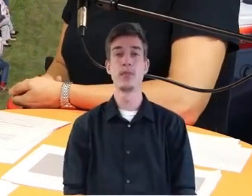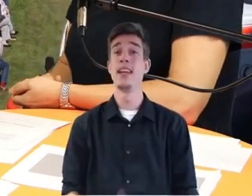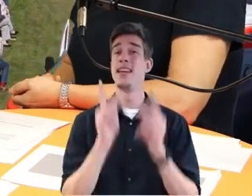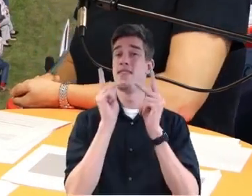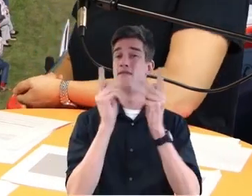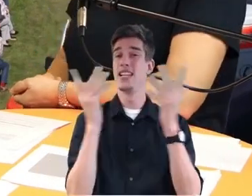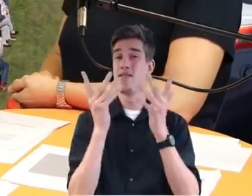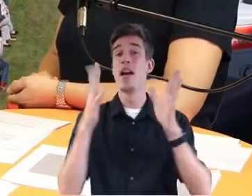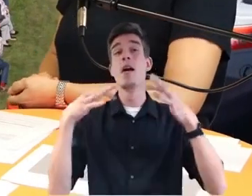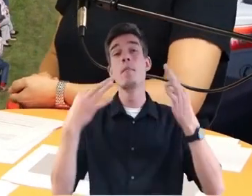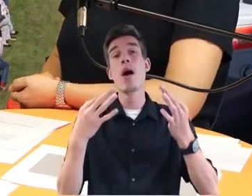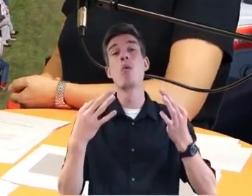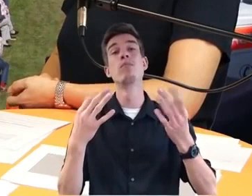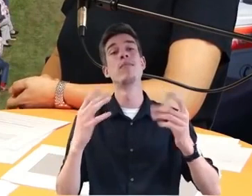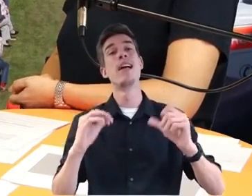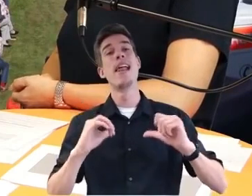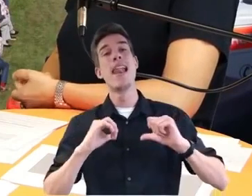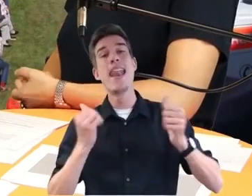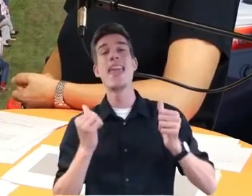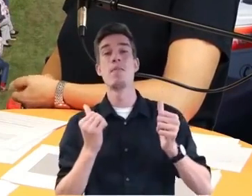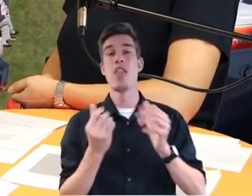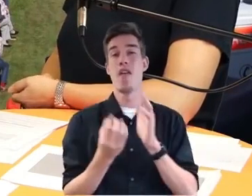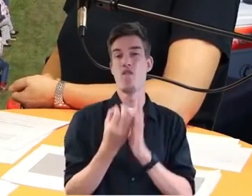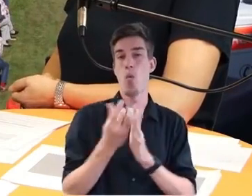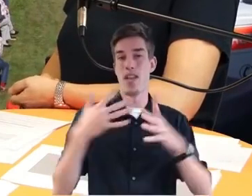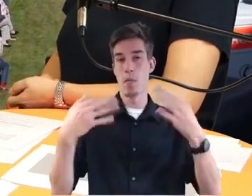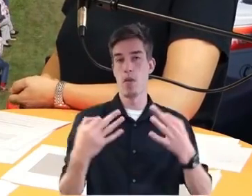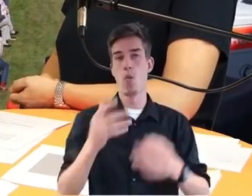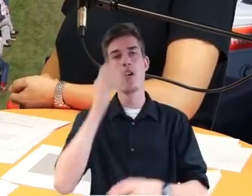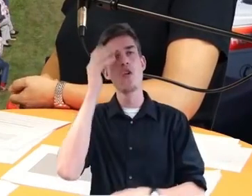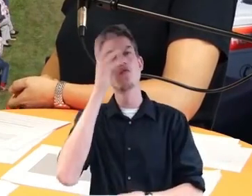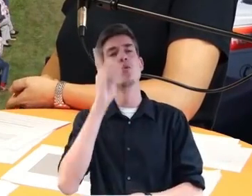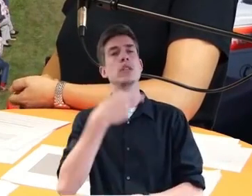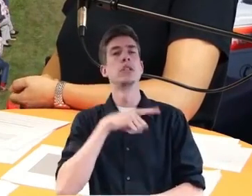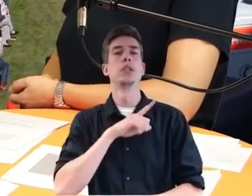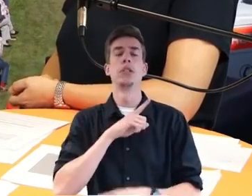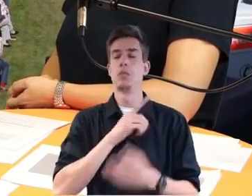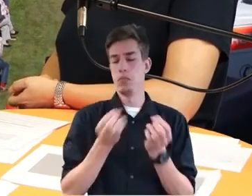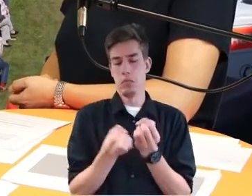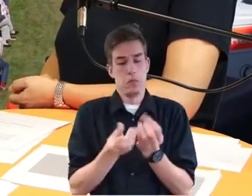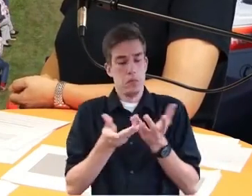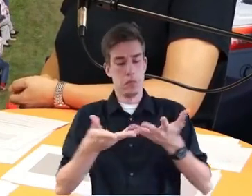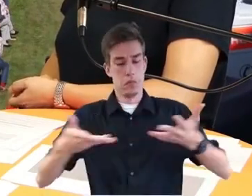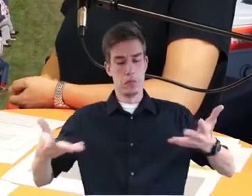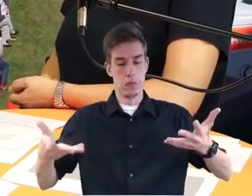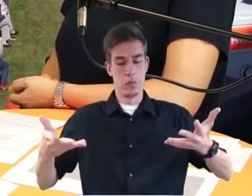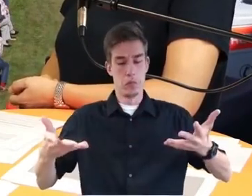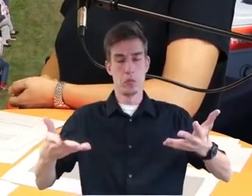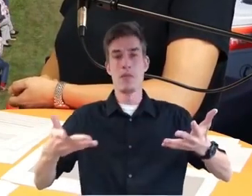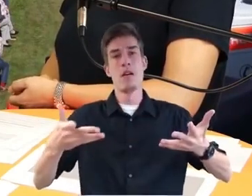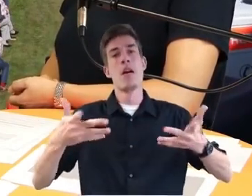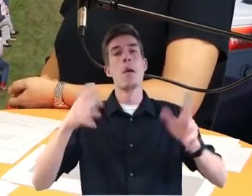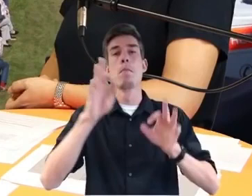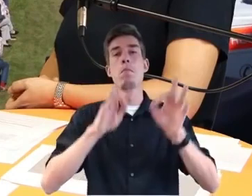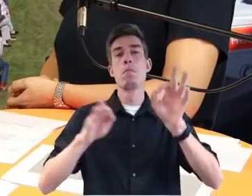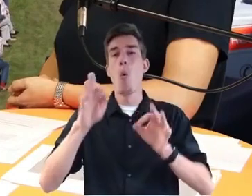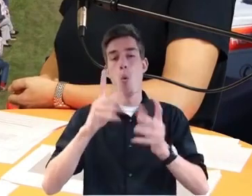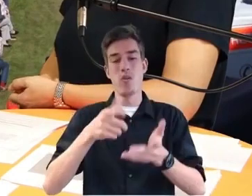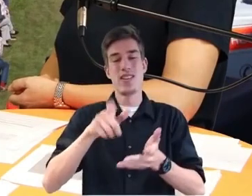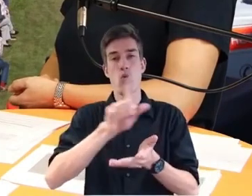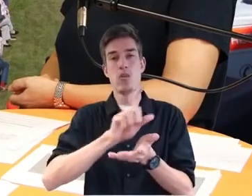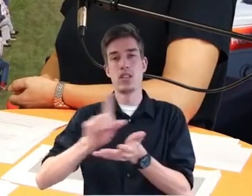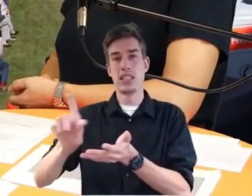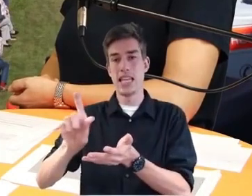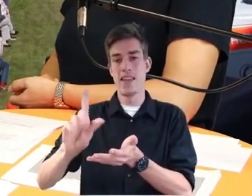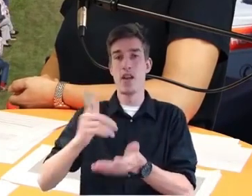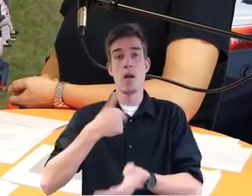soll einen lebenden Vorrat anlegen. Also es bringt mir nichts, wenn ich mir da eine Palette Bohnenkonserven in den Keller stelle, obwohl